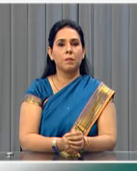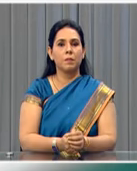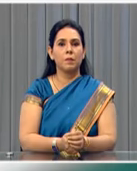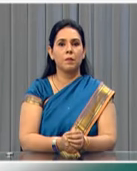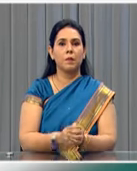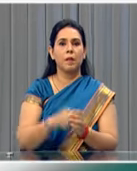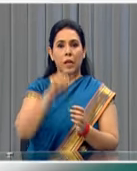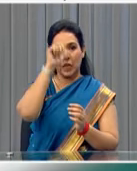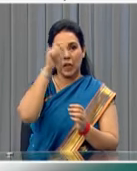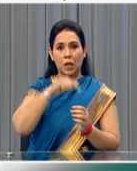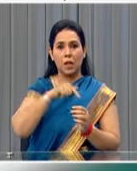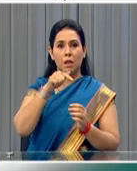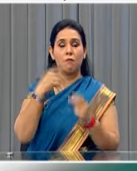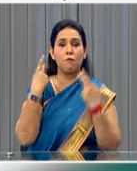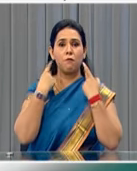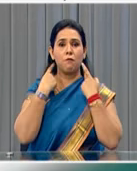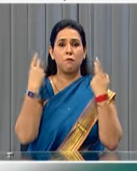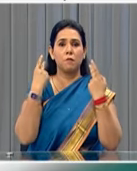भारत की विशालता,